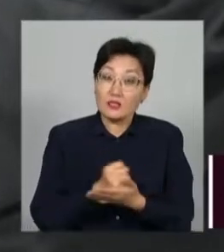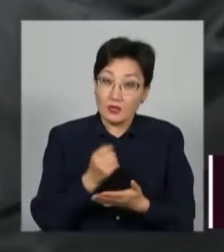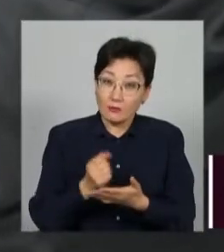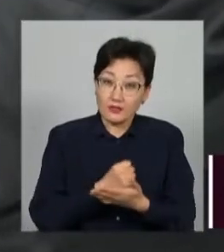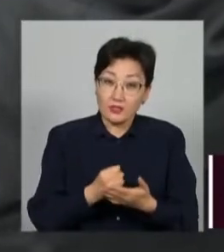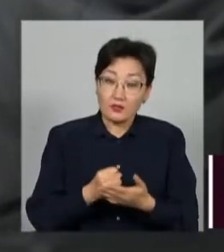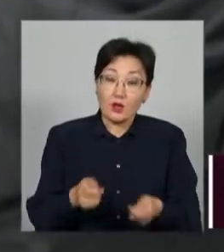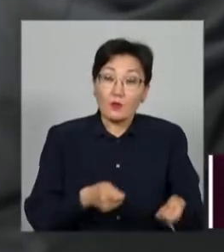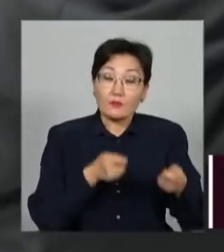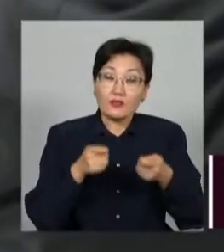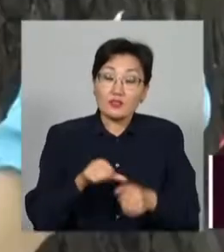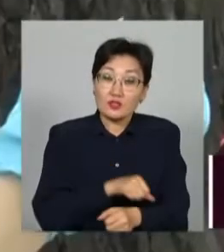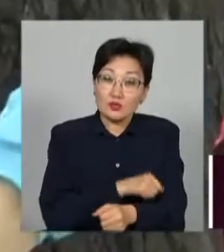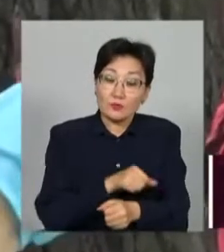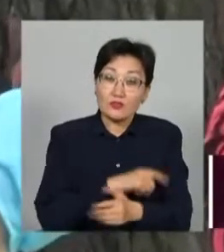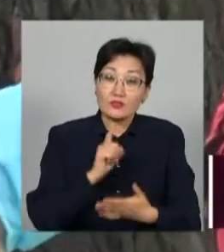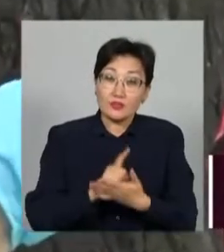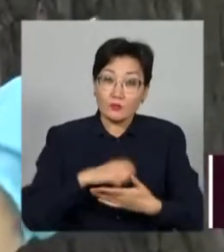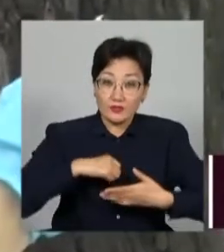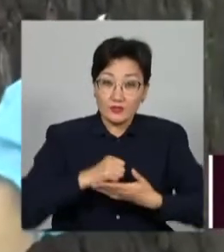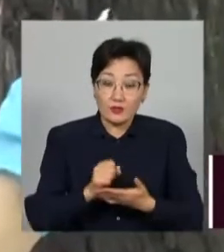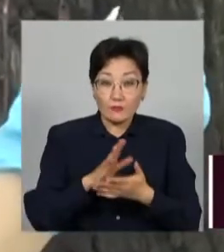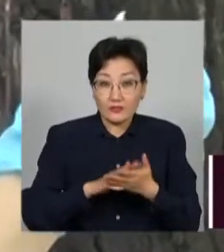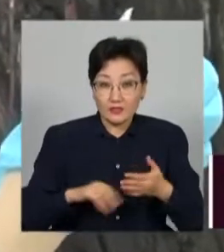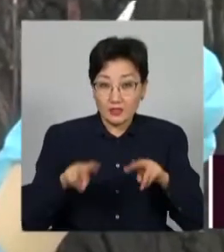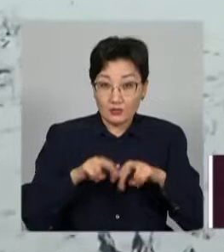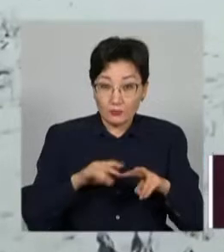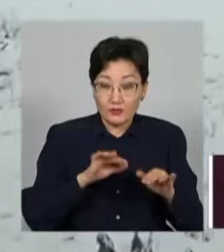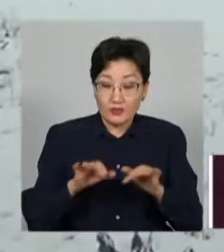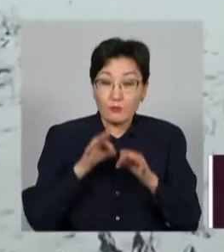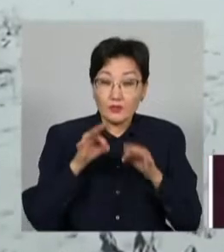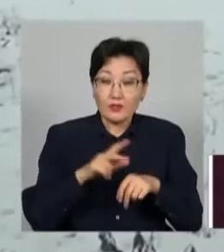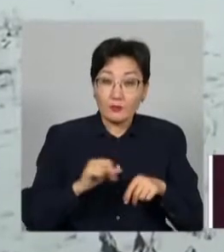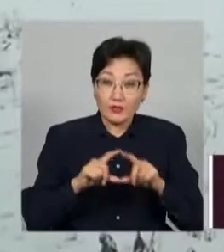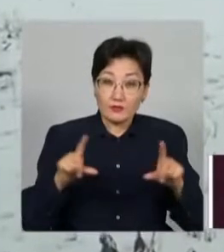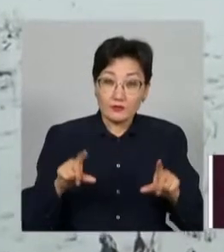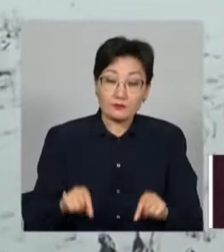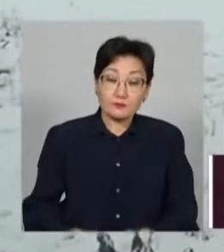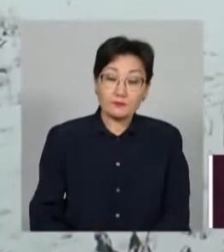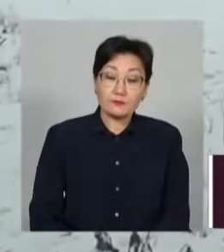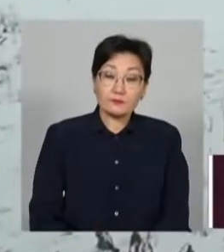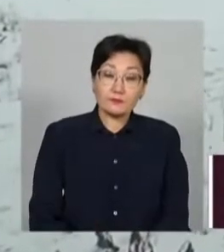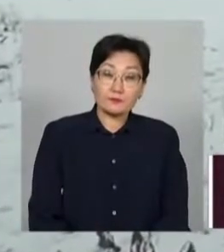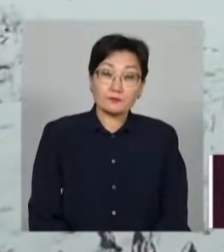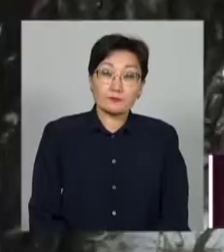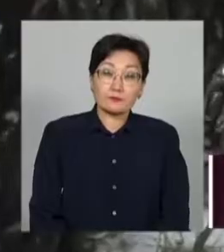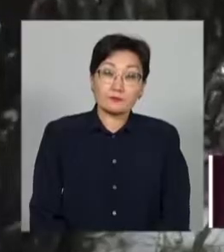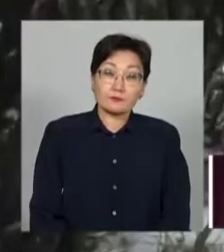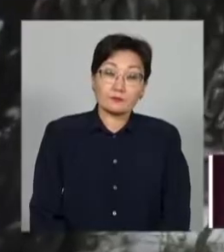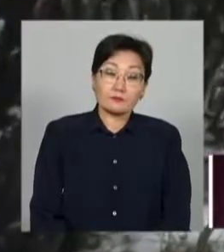вот канал поставки наркотиков должно установить дальнейшее расследование, отметили в департаменте полиции.